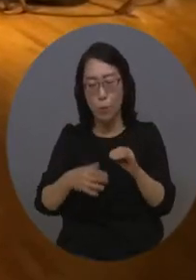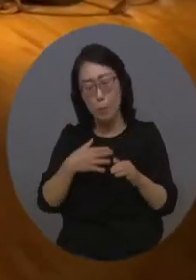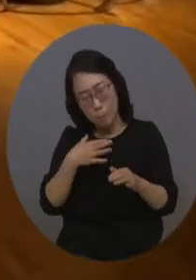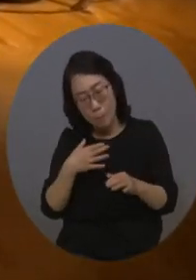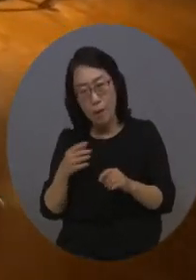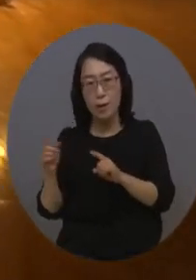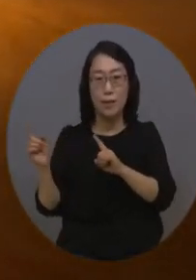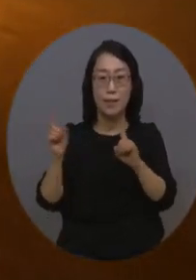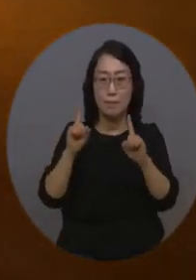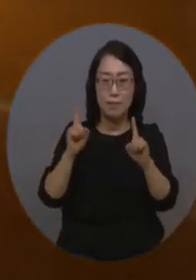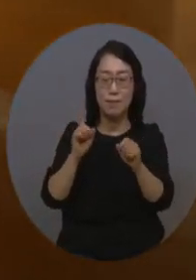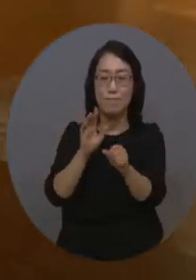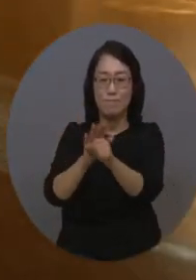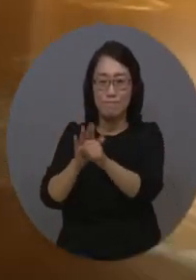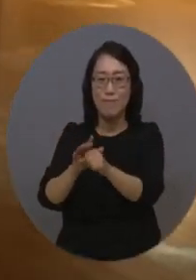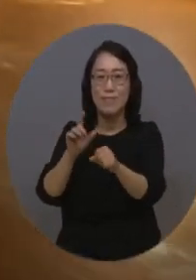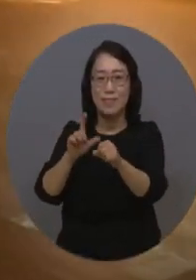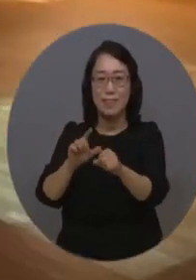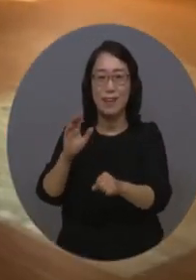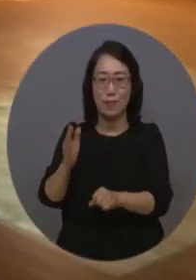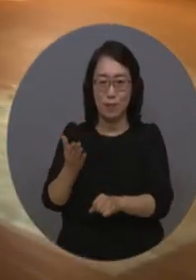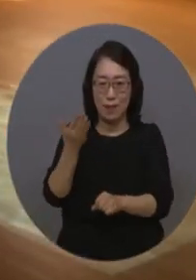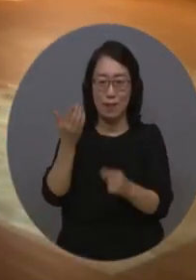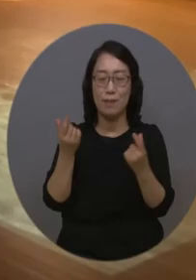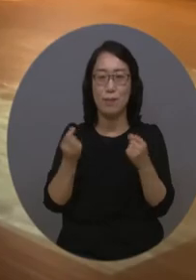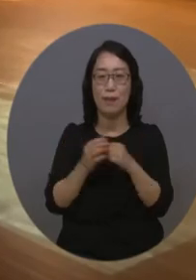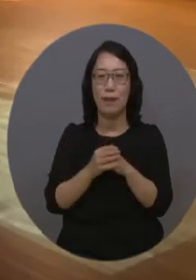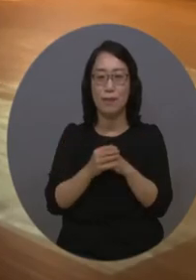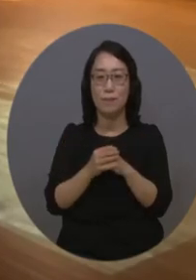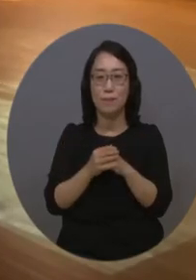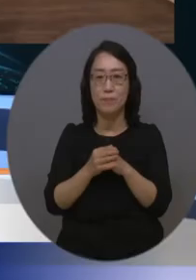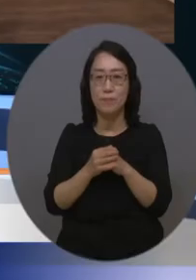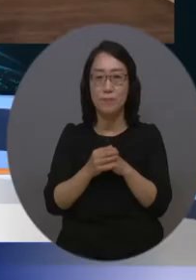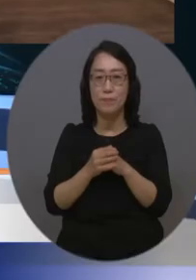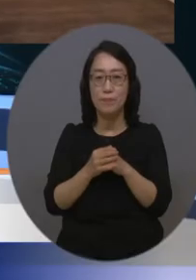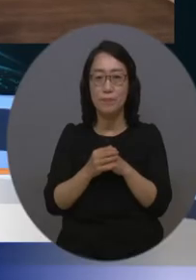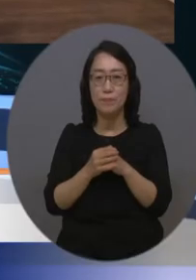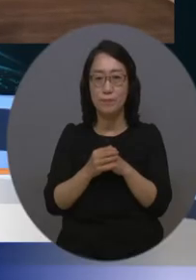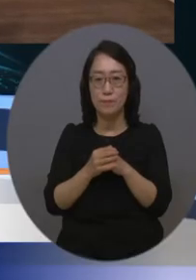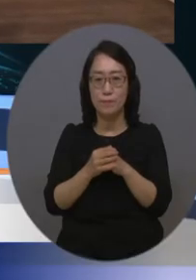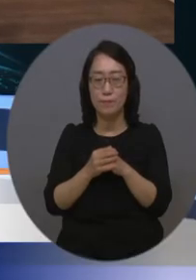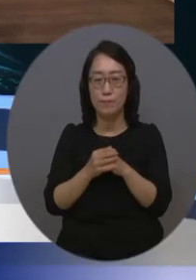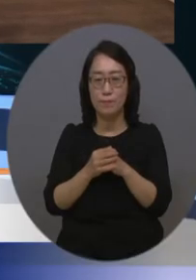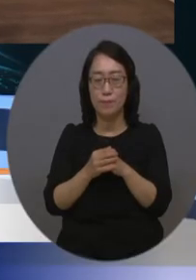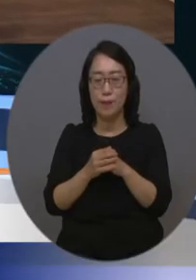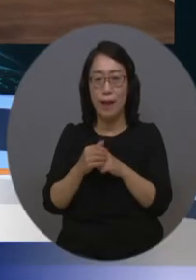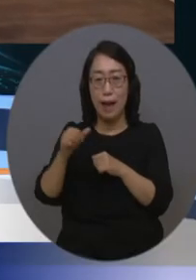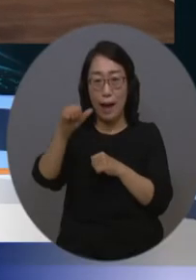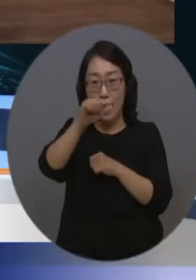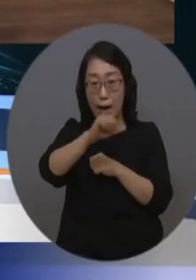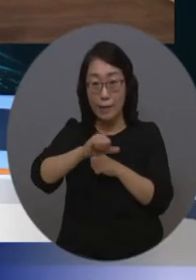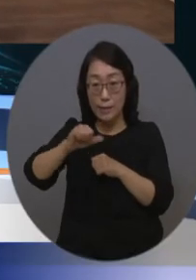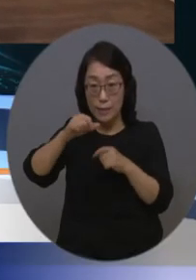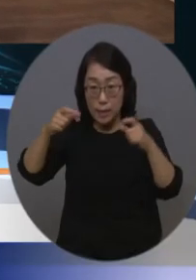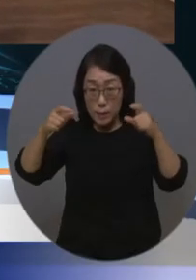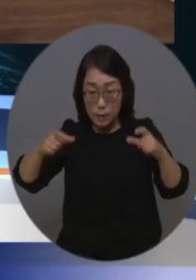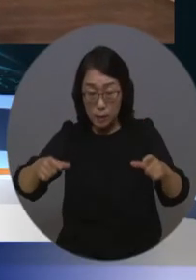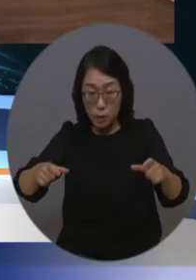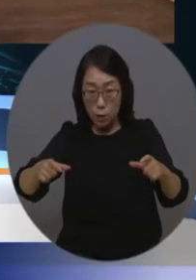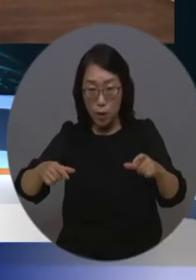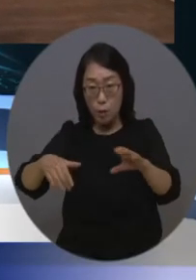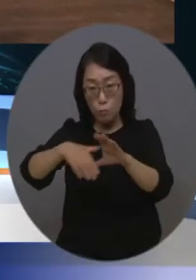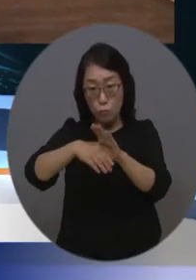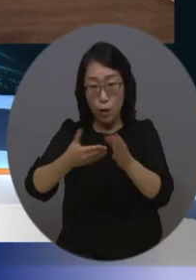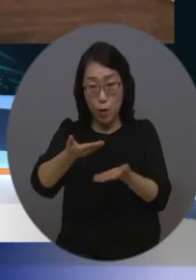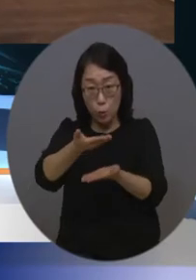위로를 건네는 뜻깊은 시간을 마련해주고 있습니다. 동아시아의 문화예술 교류를 보다